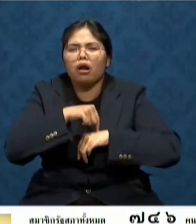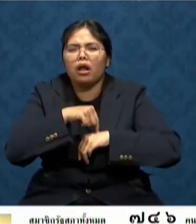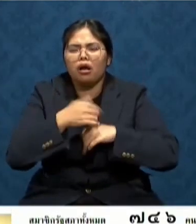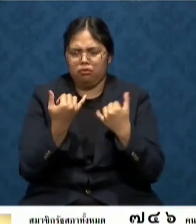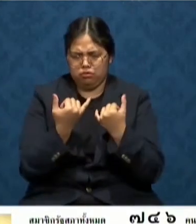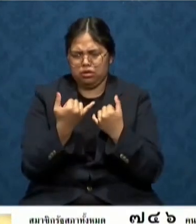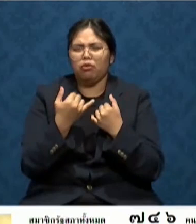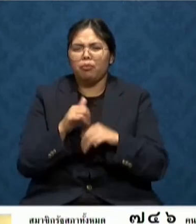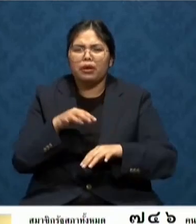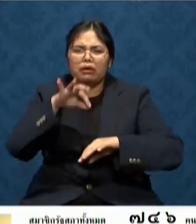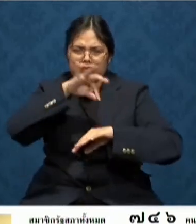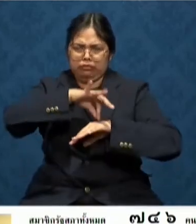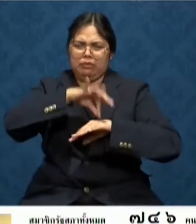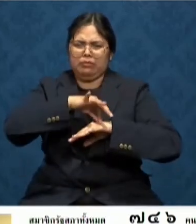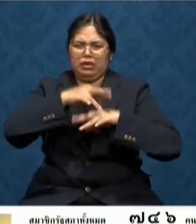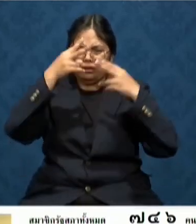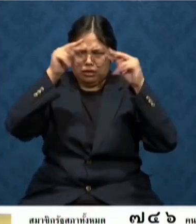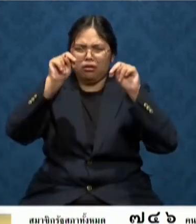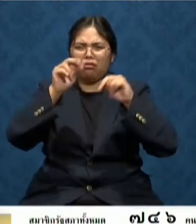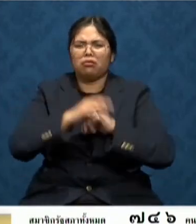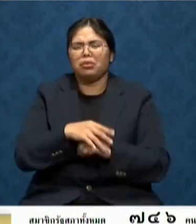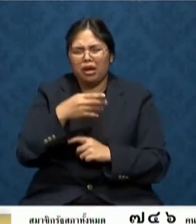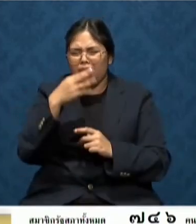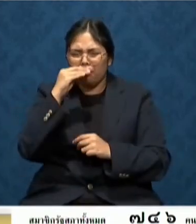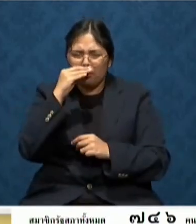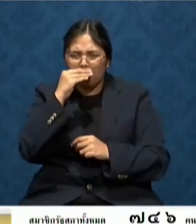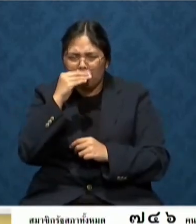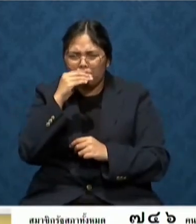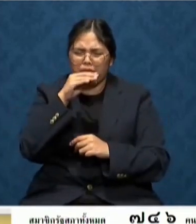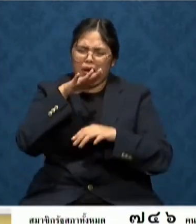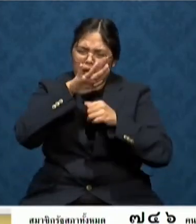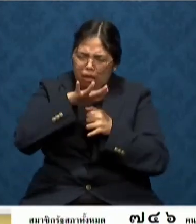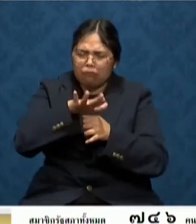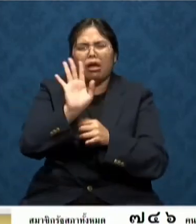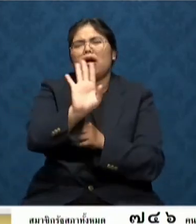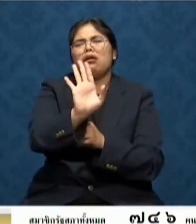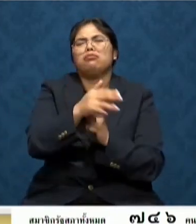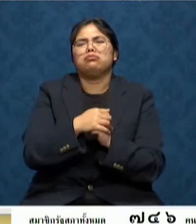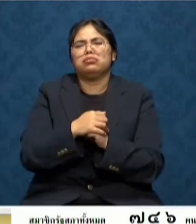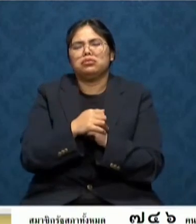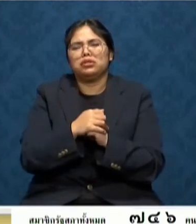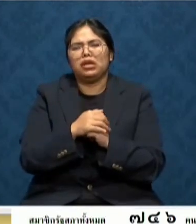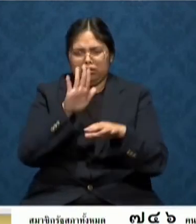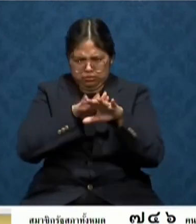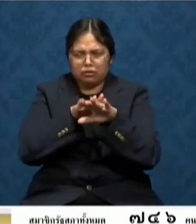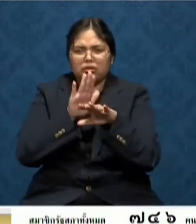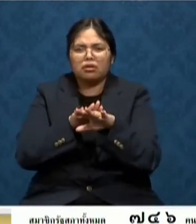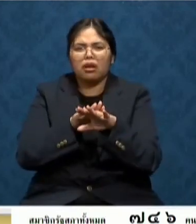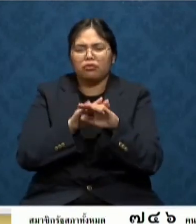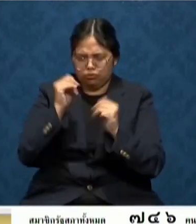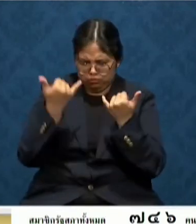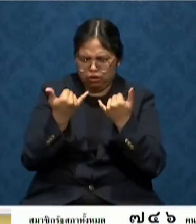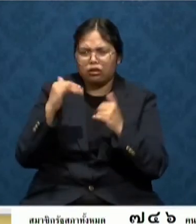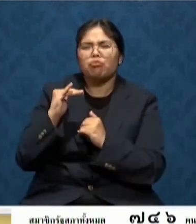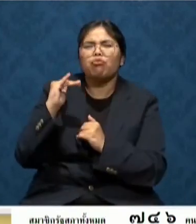วนนี้พ่เข้ามาไม่อยากไดยิกด้อยค่าของกและกันตื่นกัินึงโต ๆ กนแล้ว